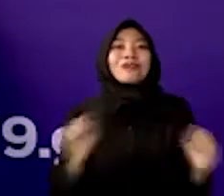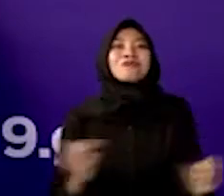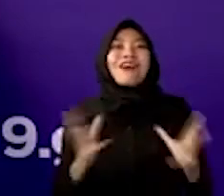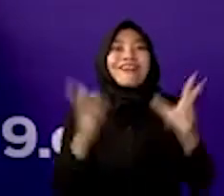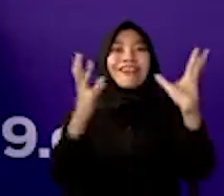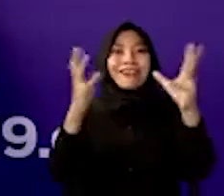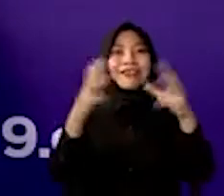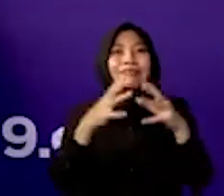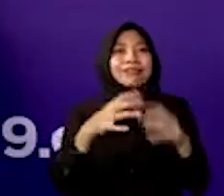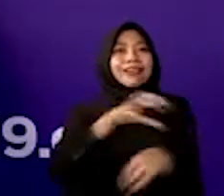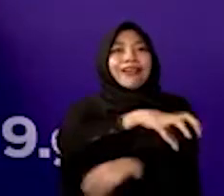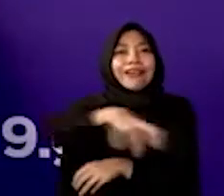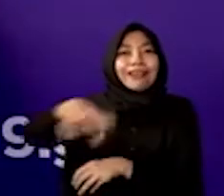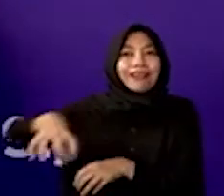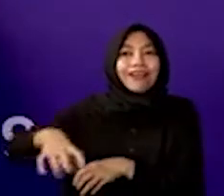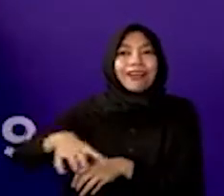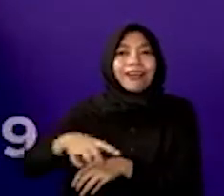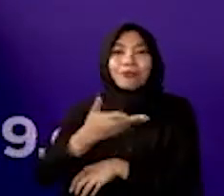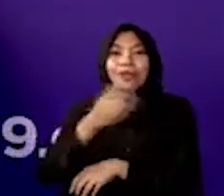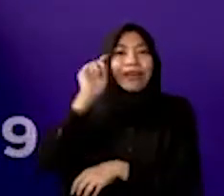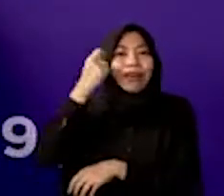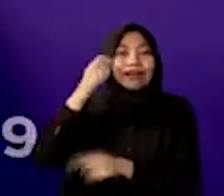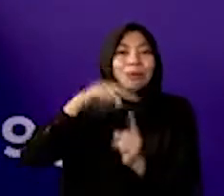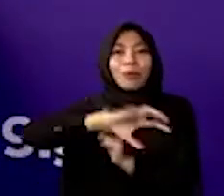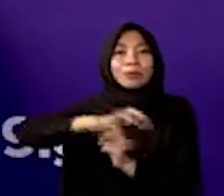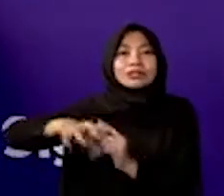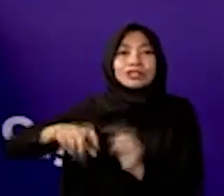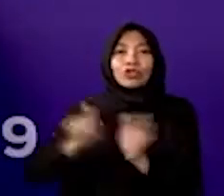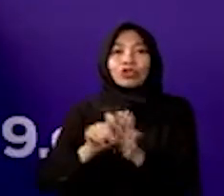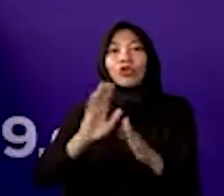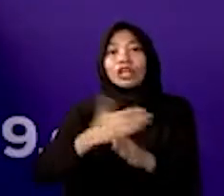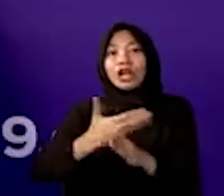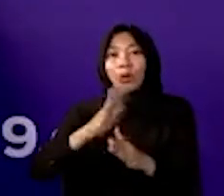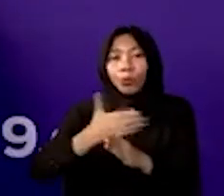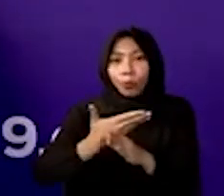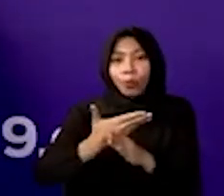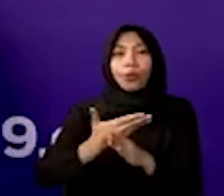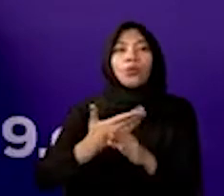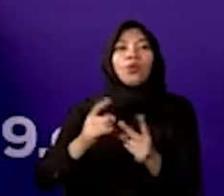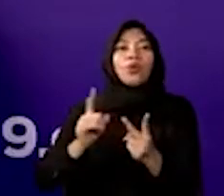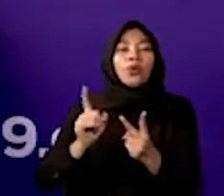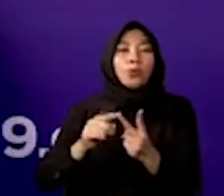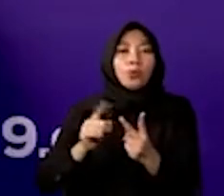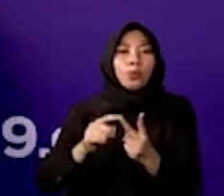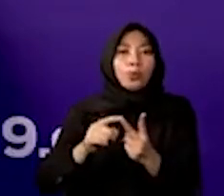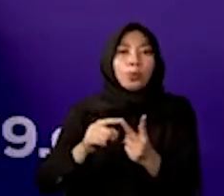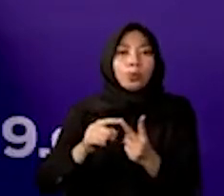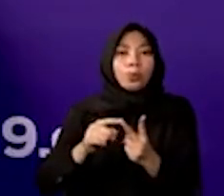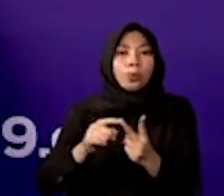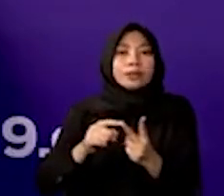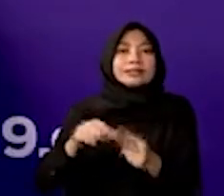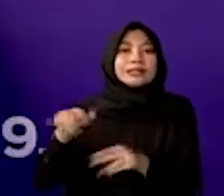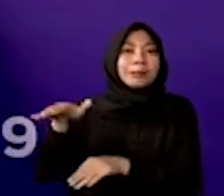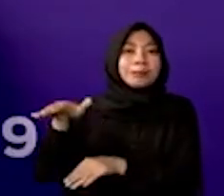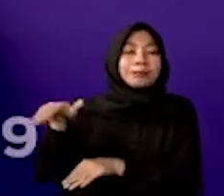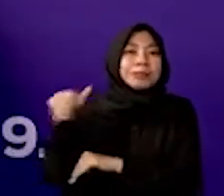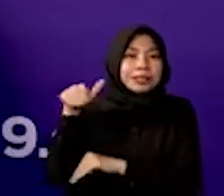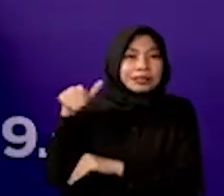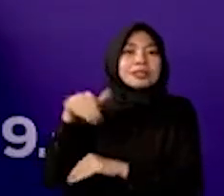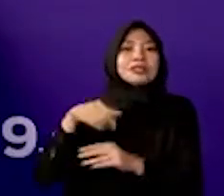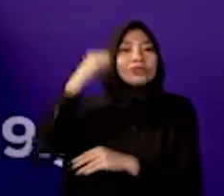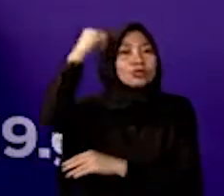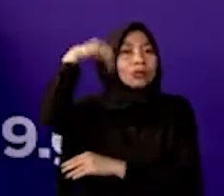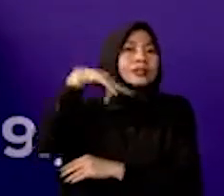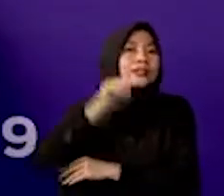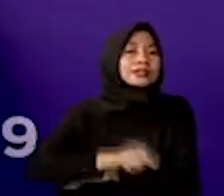lahan di sejumlah ee provinsi terutama di Riau kemudian di ee Jambi Sumatera